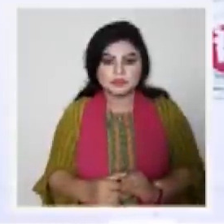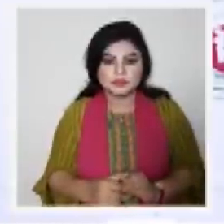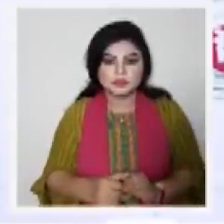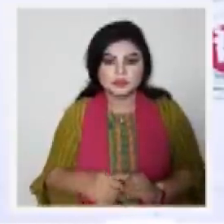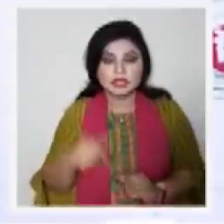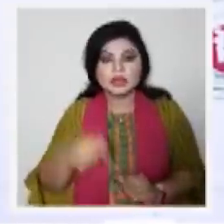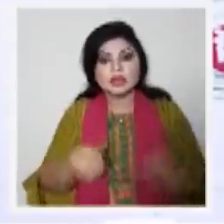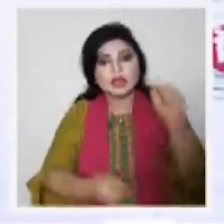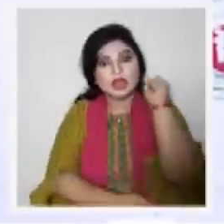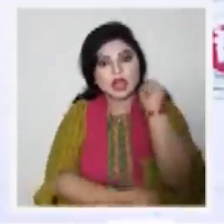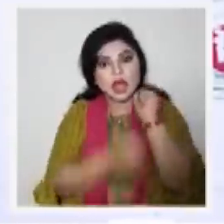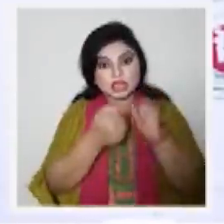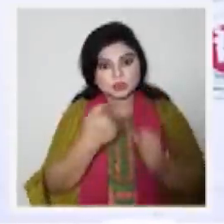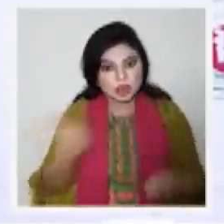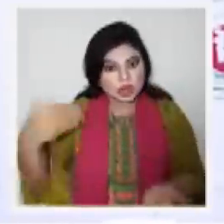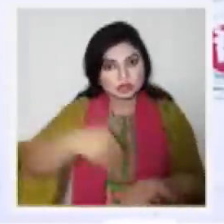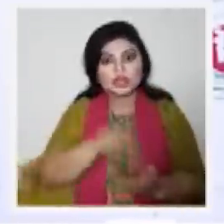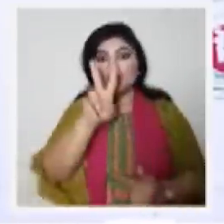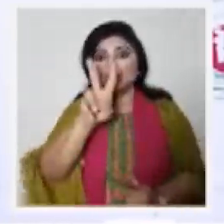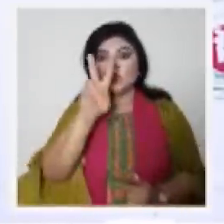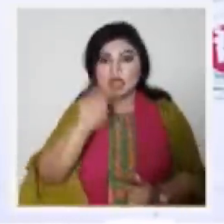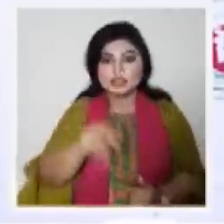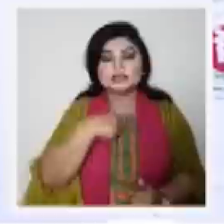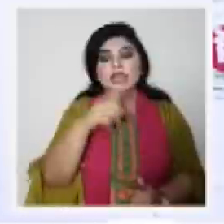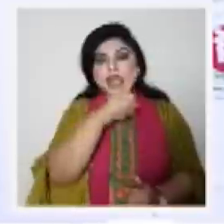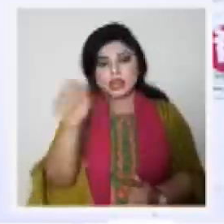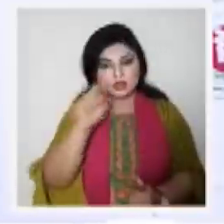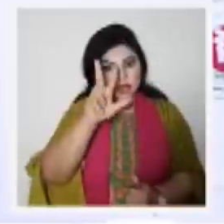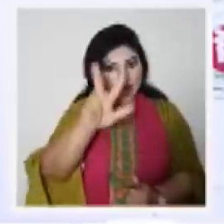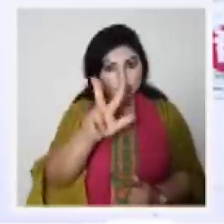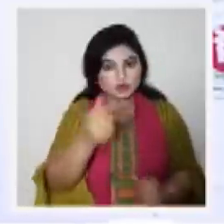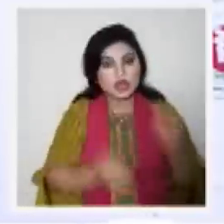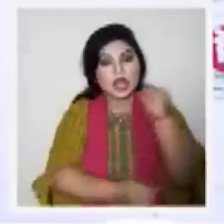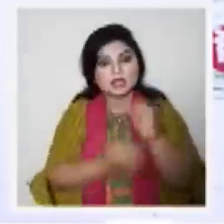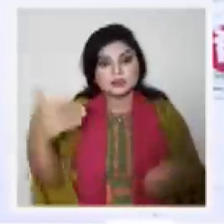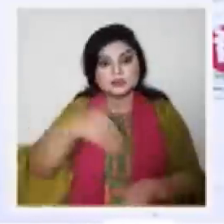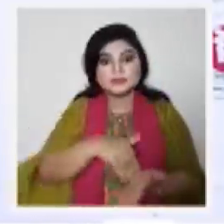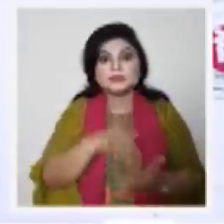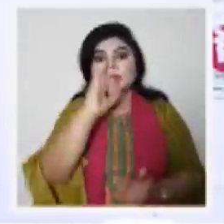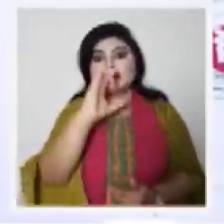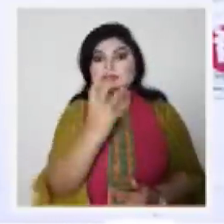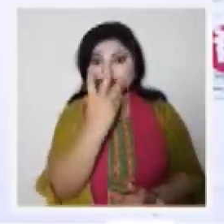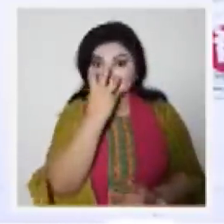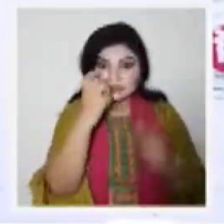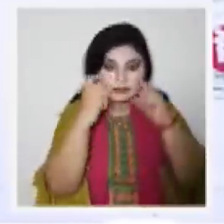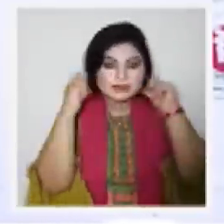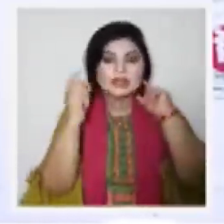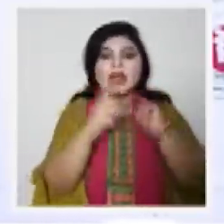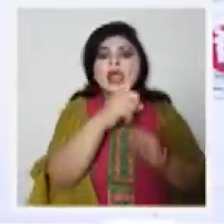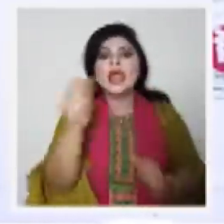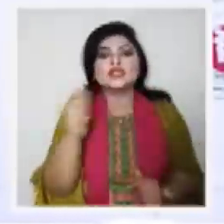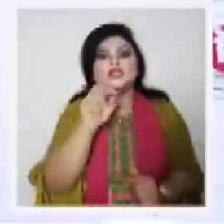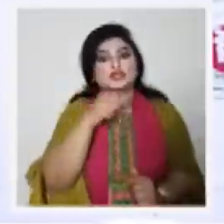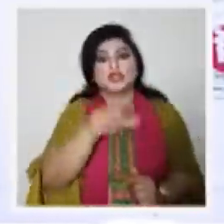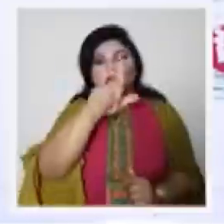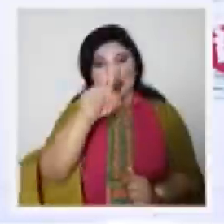ঢাকা মহানগরীতে সাধারণ শয্যা হাসপাতালের যা শয্যা আছে তাতে রোগী ভর্তি আছে